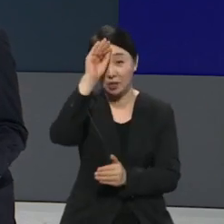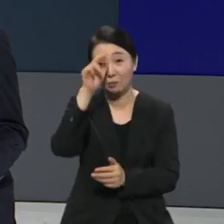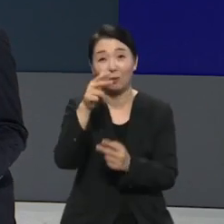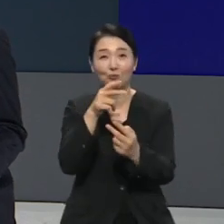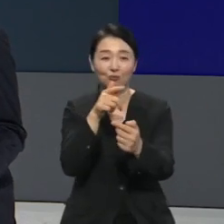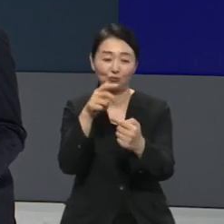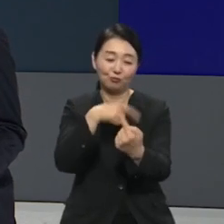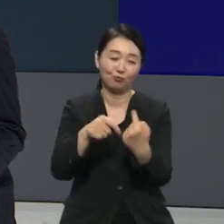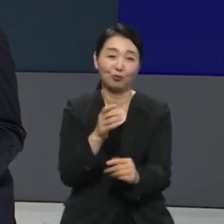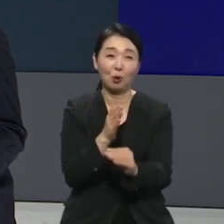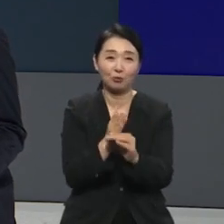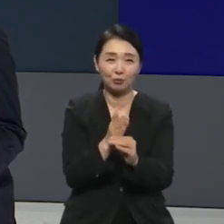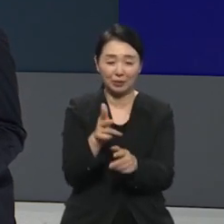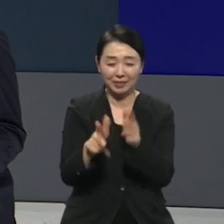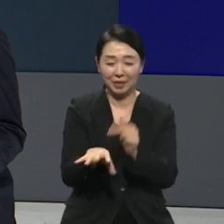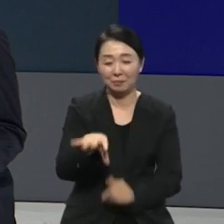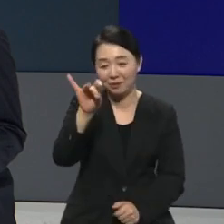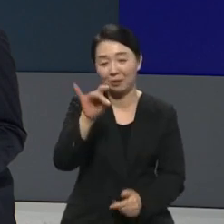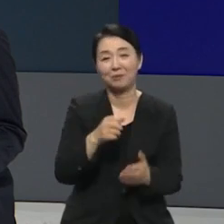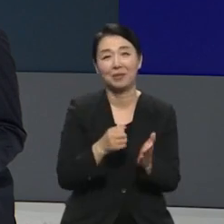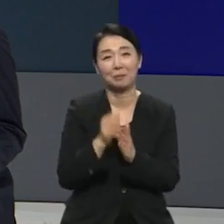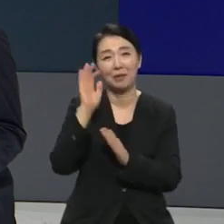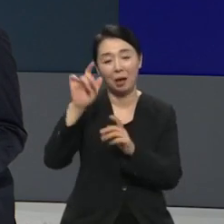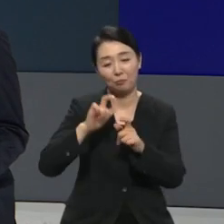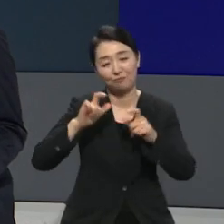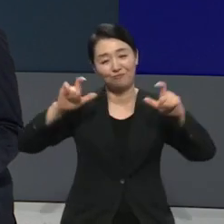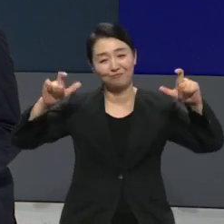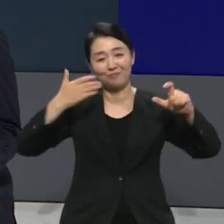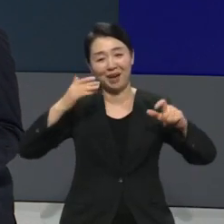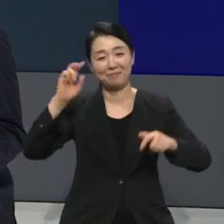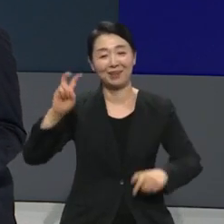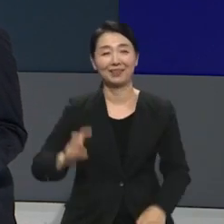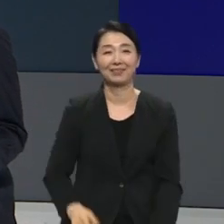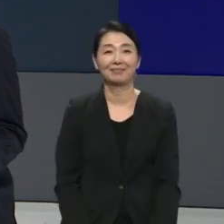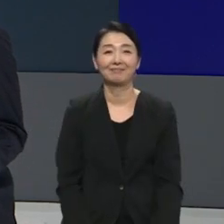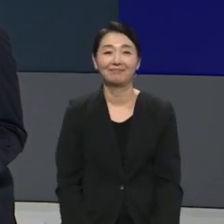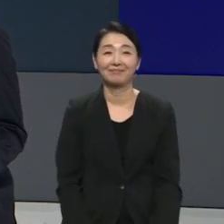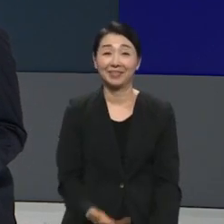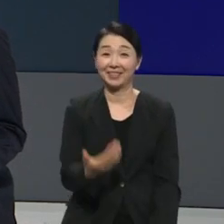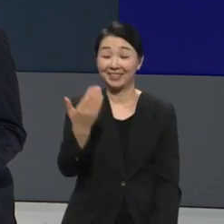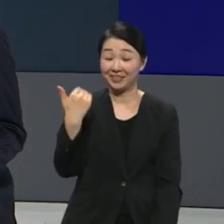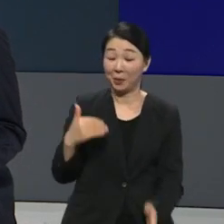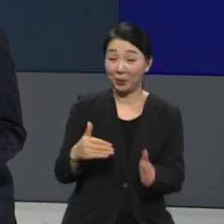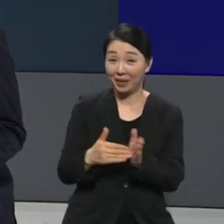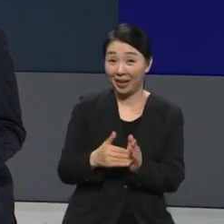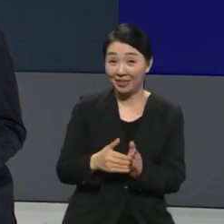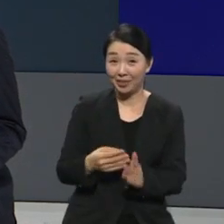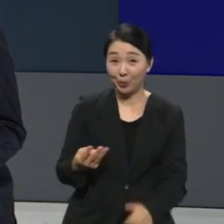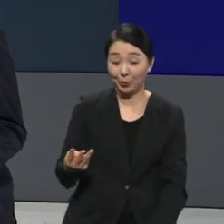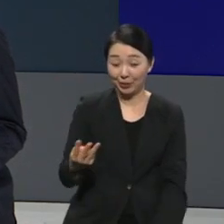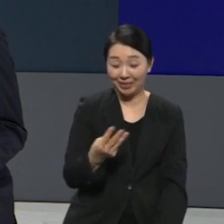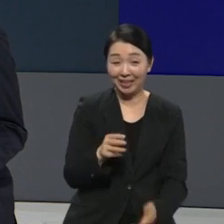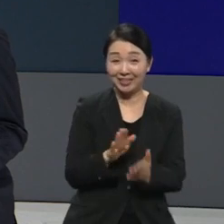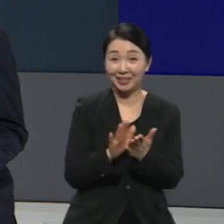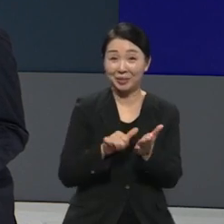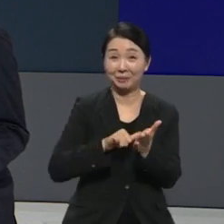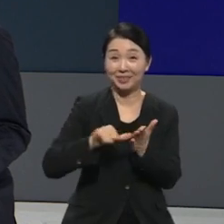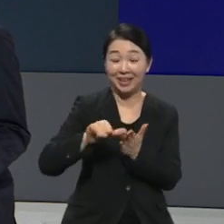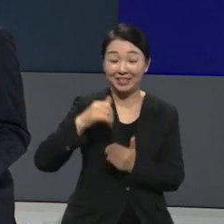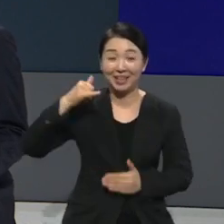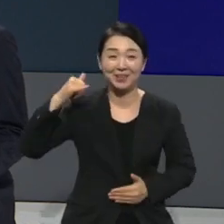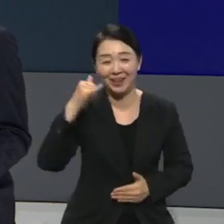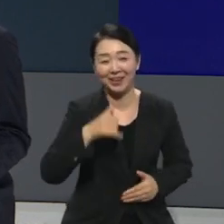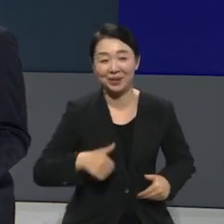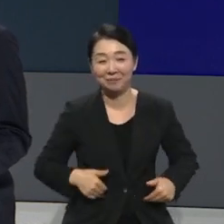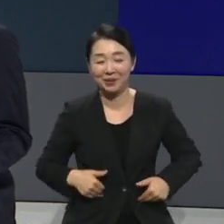아직 사업 초기 단계이기 때문에 점차 확대될 가능성이 있습니다. 그 전까지 이제 저희는 직접 삭제 요청을 전화로 해야